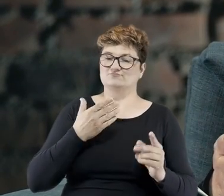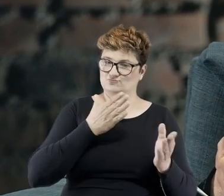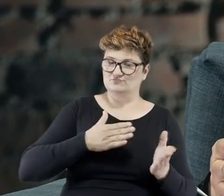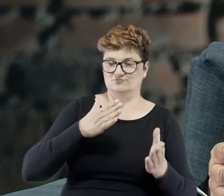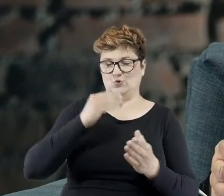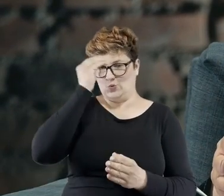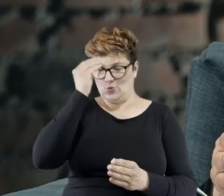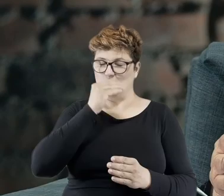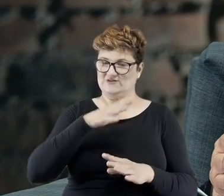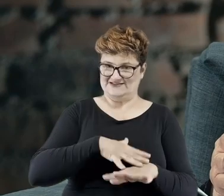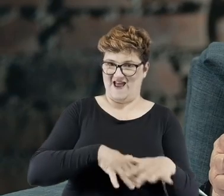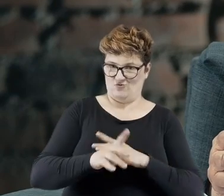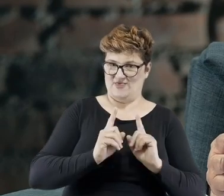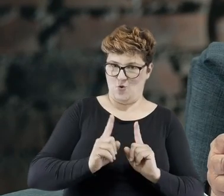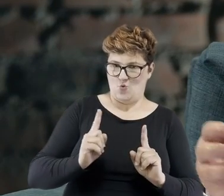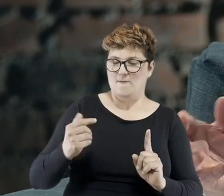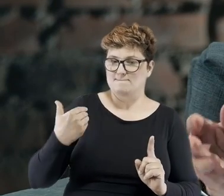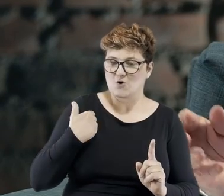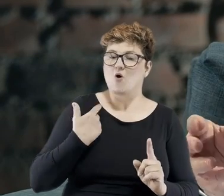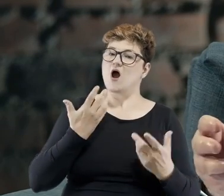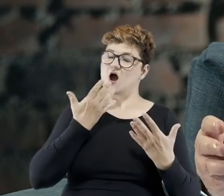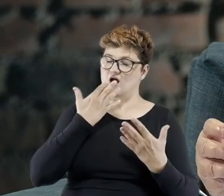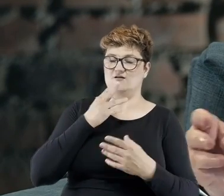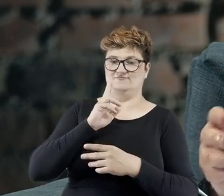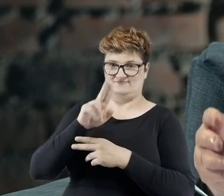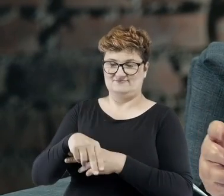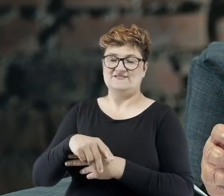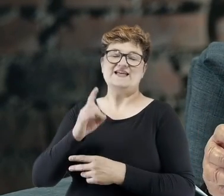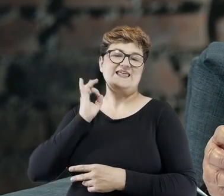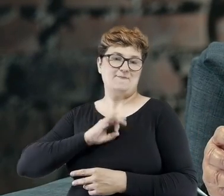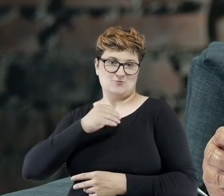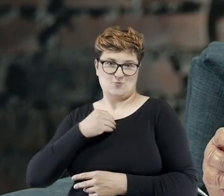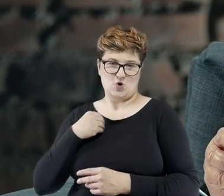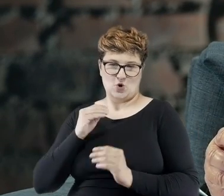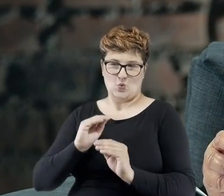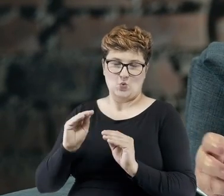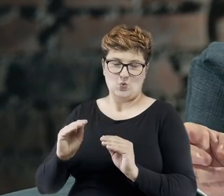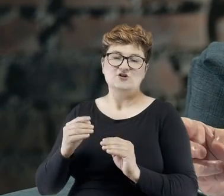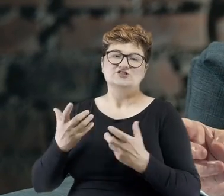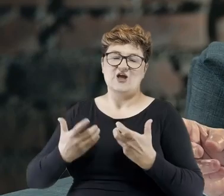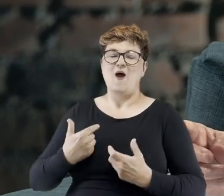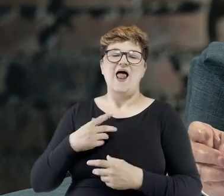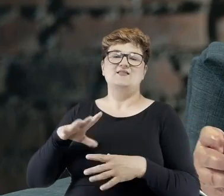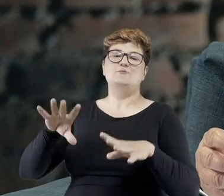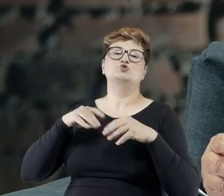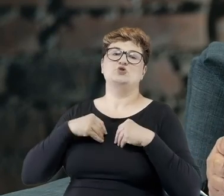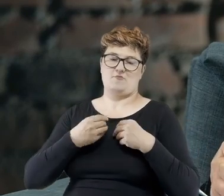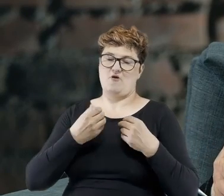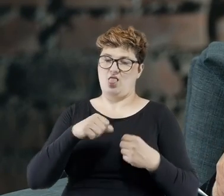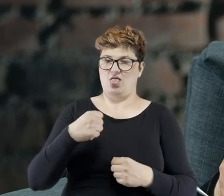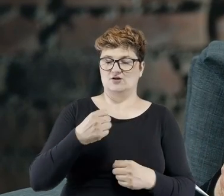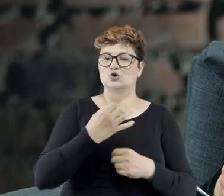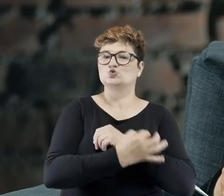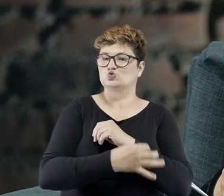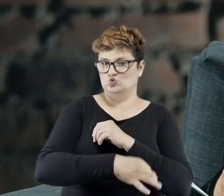się do zawodu nauczycielskiego i chciała uczyć w gimnazjum polskim przez pewien moment, tylko jej nie przyjęli, bo nie miała